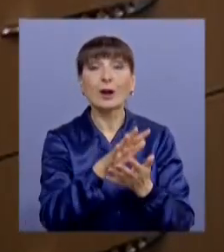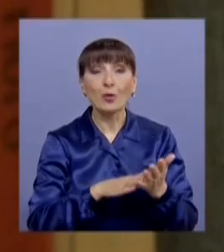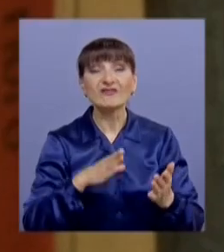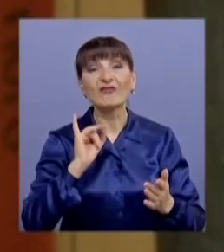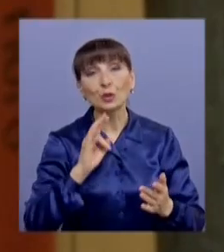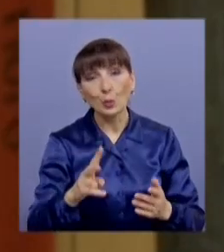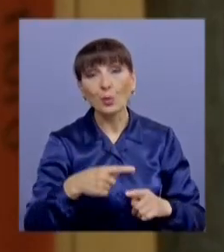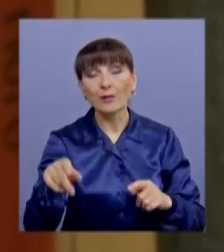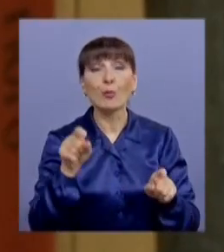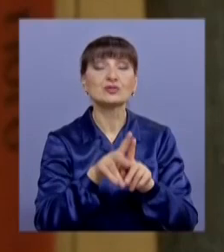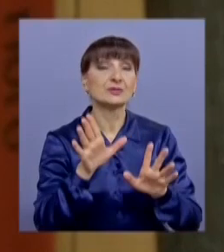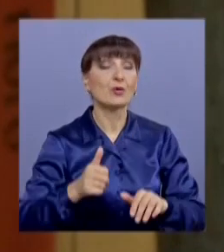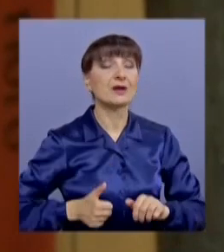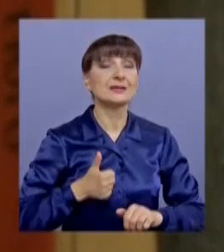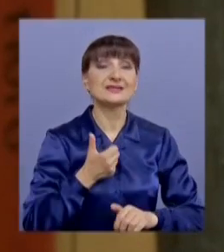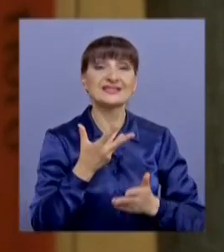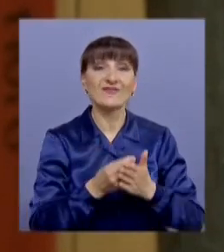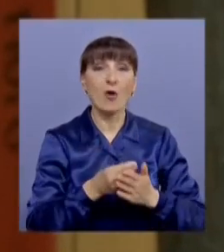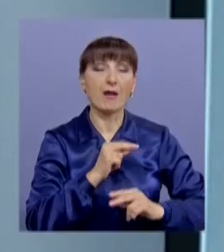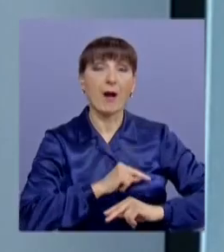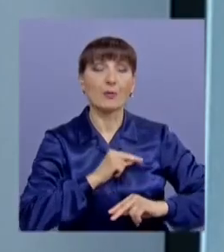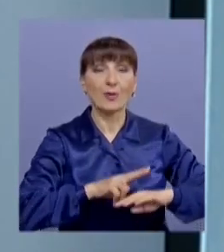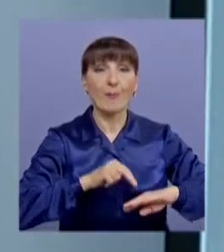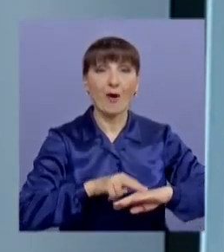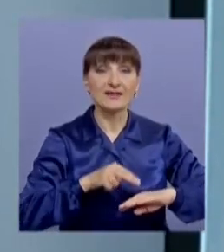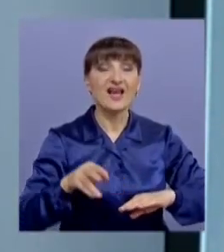правнуки. И тоже будут гордиться профессией, которую в этом доме